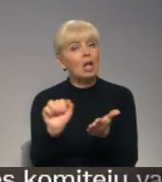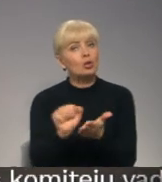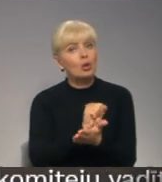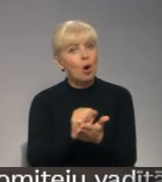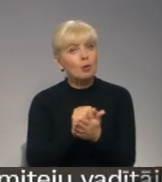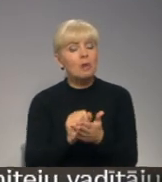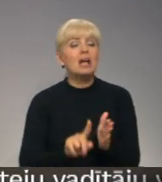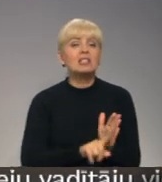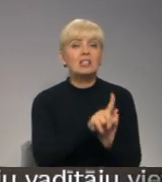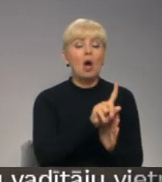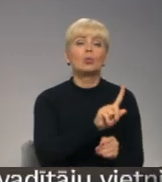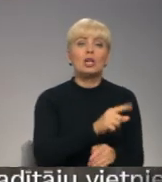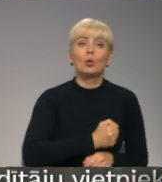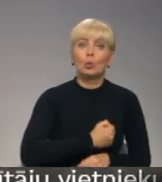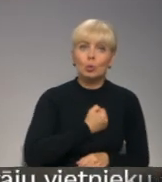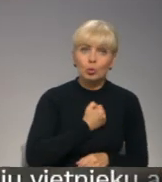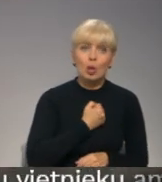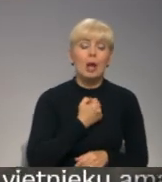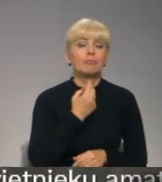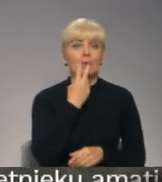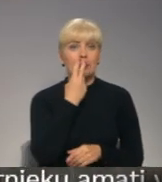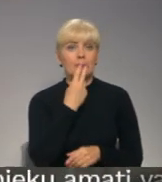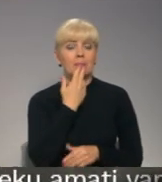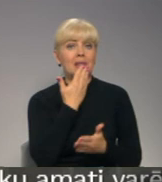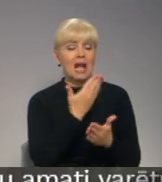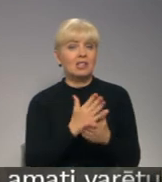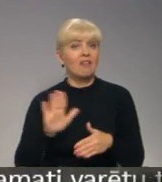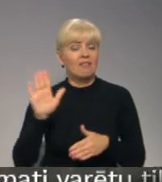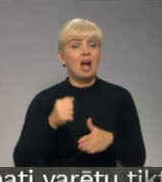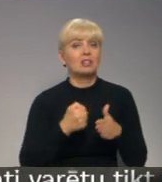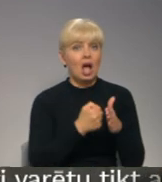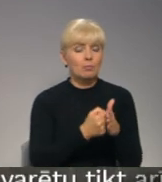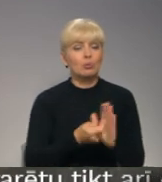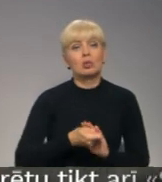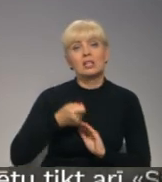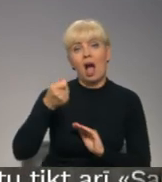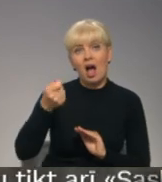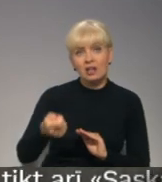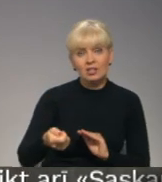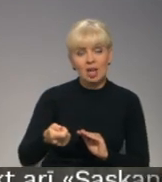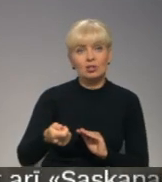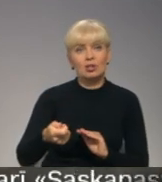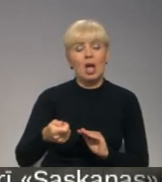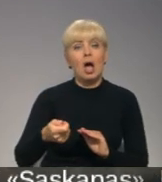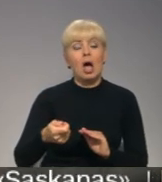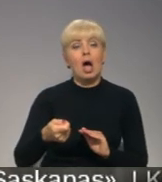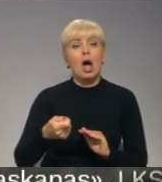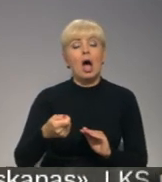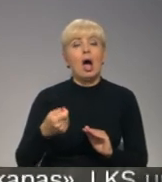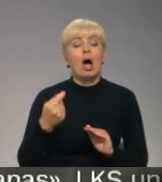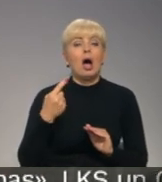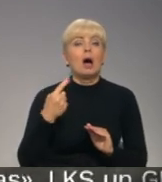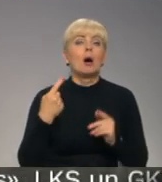dažiem sākotnēji varētu likties par grūtu. Jūs pieskaties uz valsts atbalstu, kad jums ir jāsniedz kaut kas, nu, pēc tam progresa pārskatu vai kaut kas tāds, lai mēs